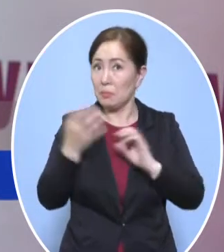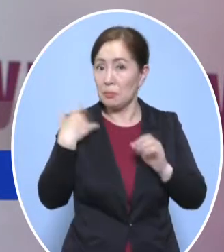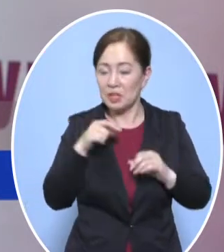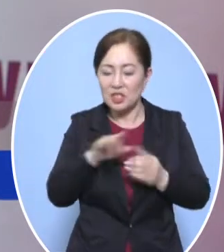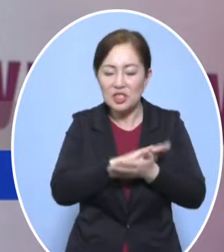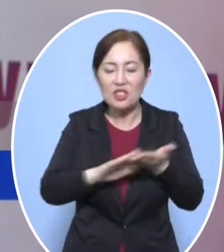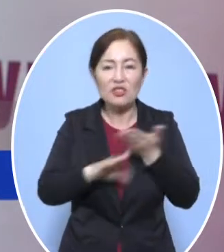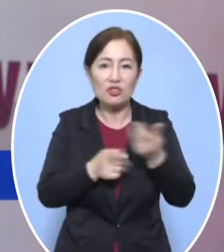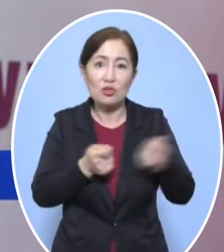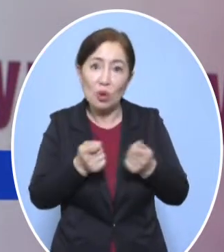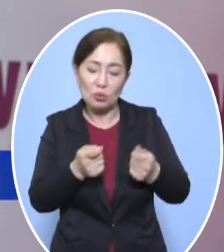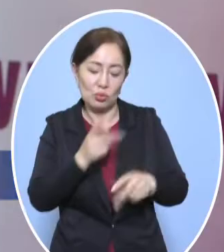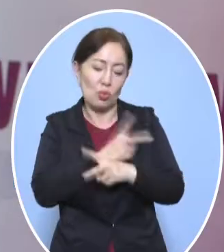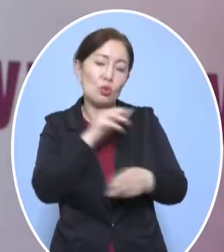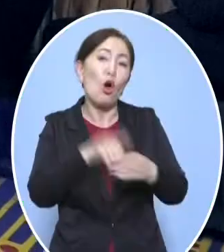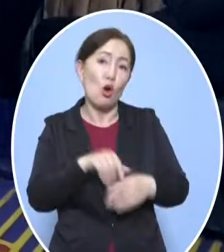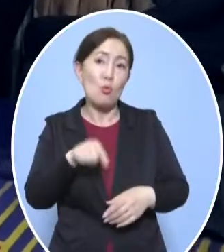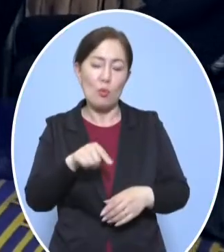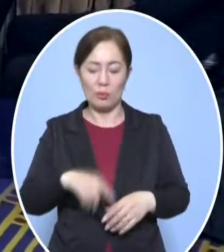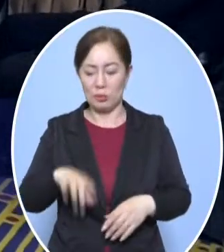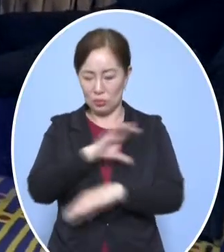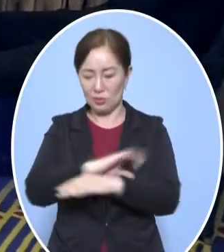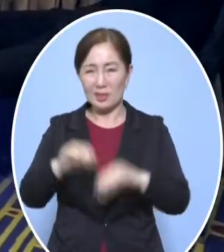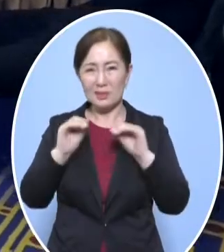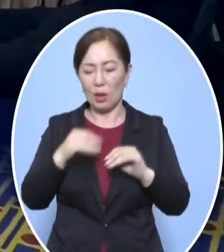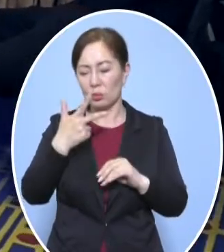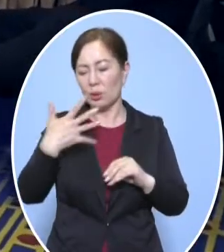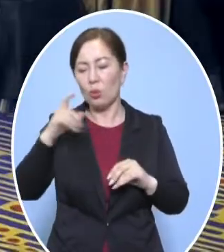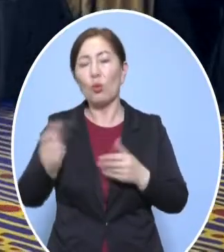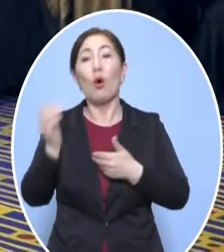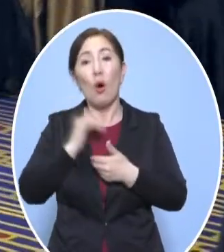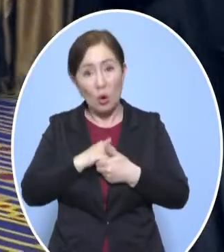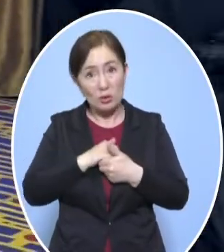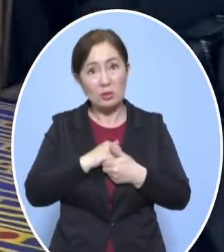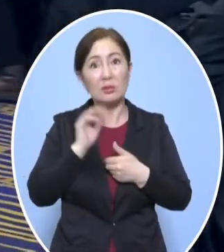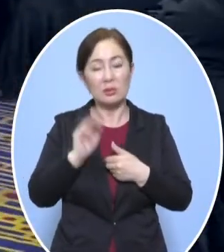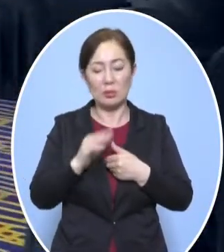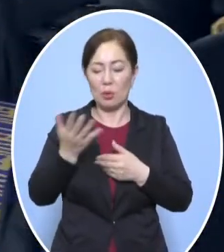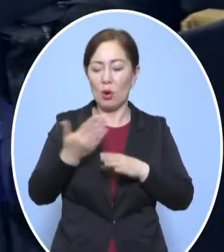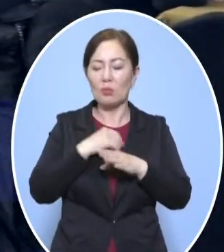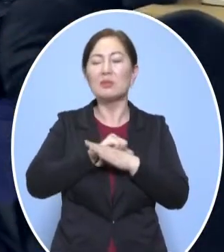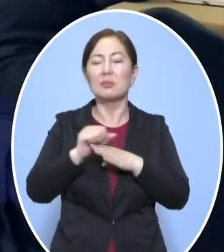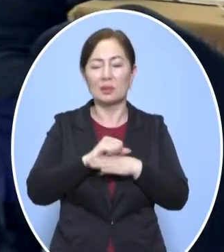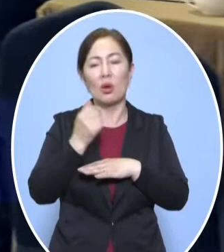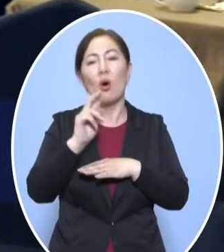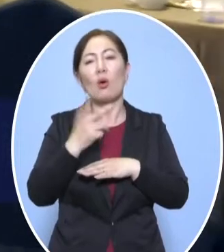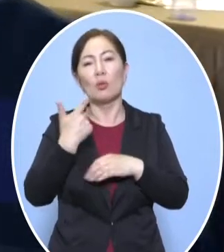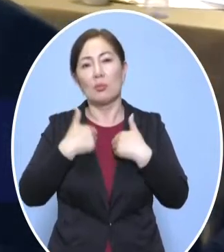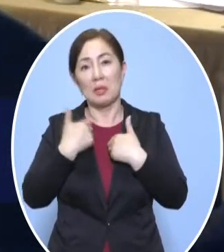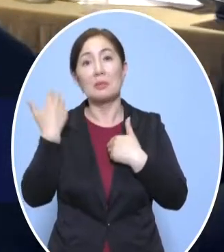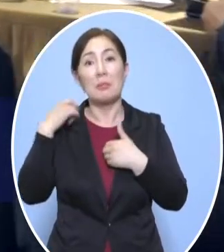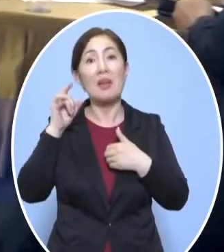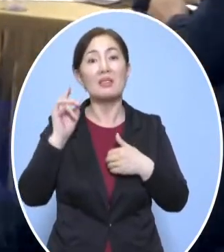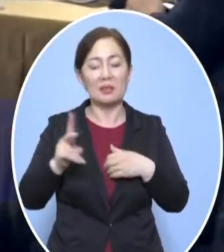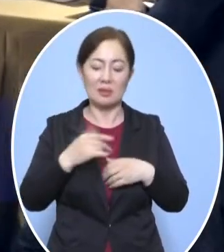Тэгээ энэ шинэлэг цогцолтол энэ хуулийн дээр орж ирж байгаа. Тус сургалтад нийт 35 сургагч багш хамрагдсан бөгөөд за өмнө нь бэлтгэгдсэн 23 сургагч багш нар байсан